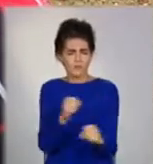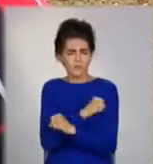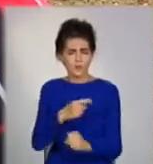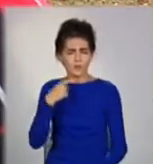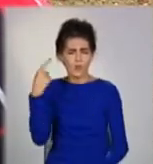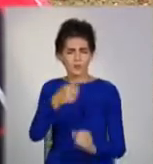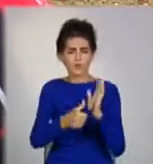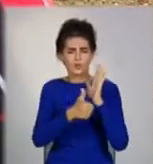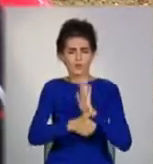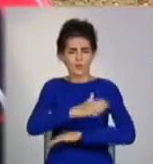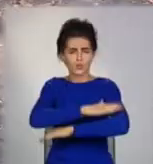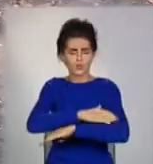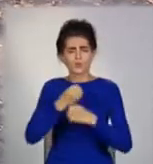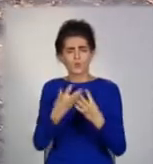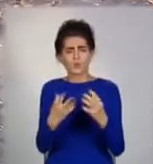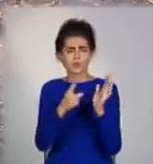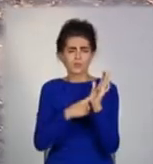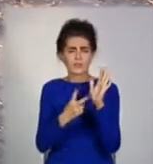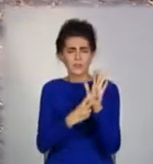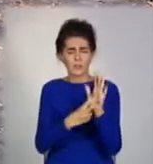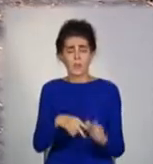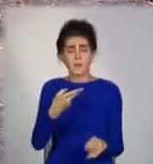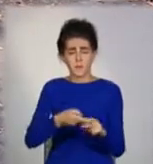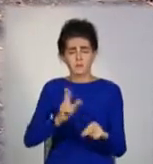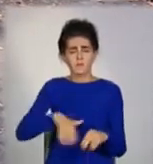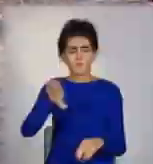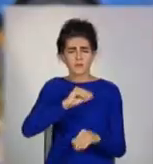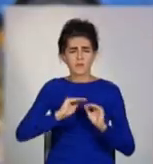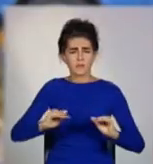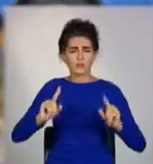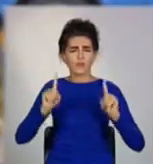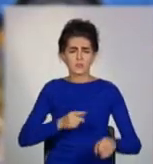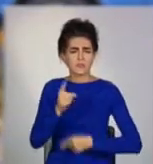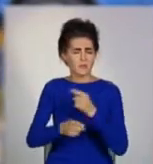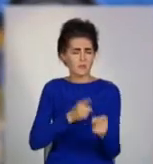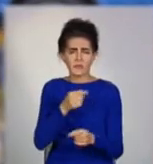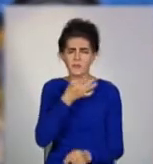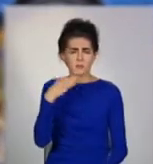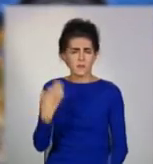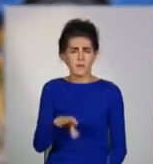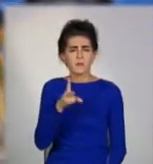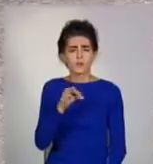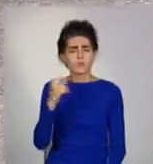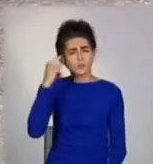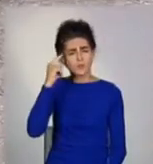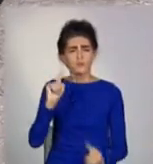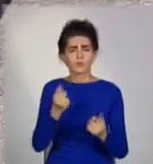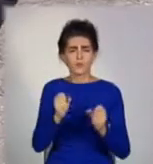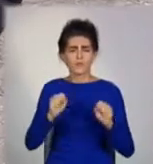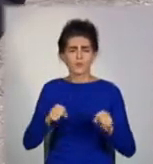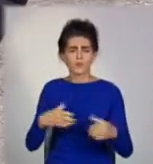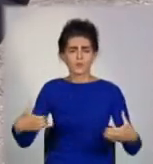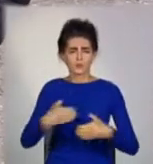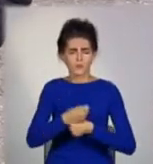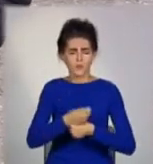відбути 6 уроків, незалежно 7. Школярі також таким змінам не раді, хоча й здогадуються, чому саме установу можуть